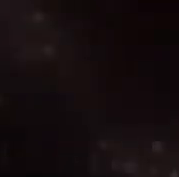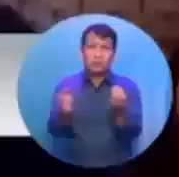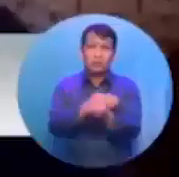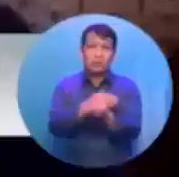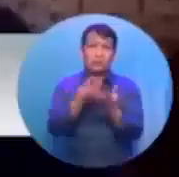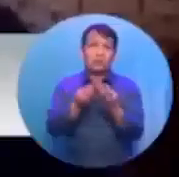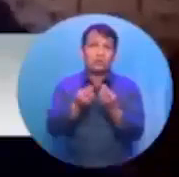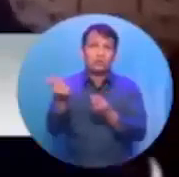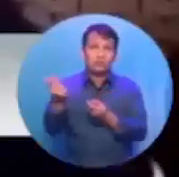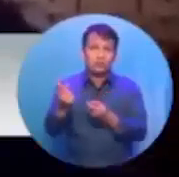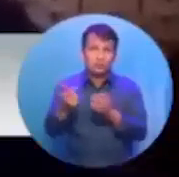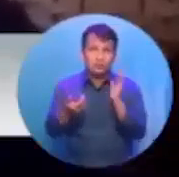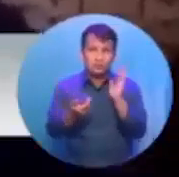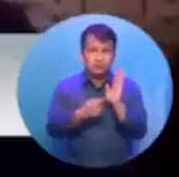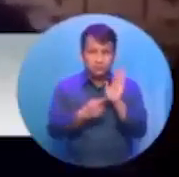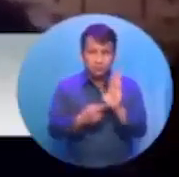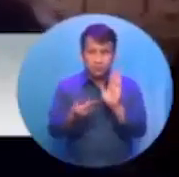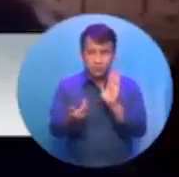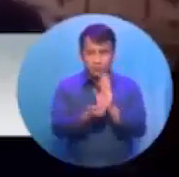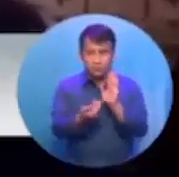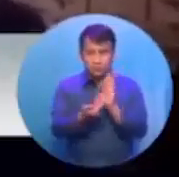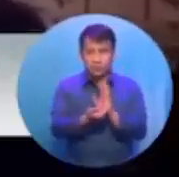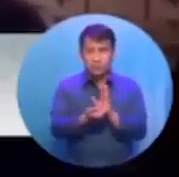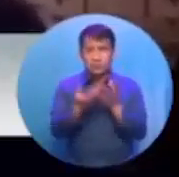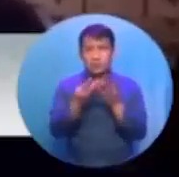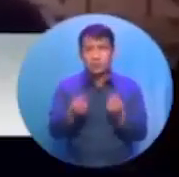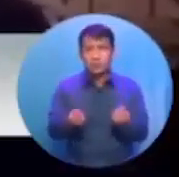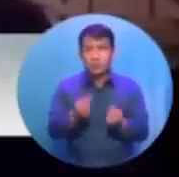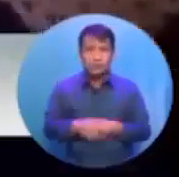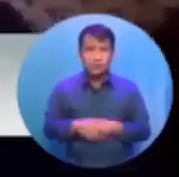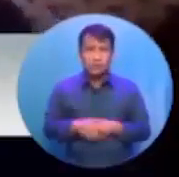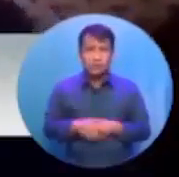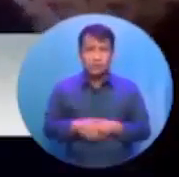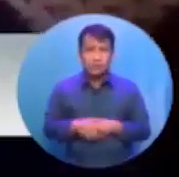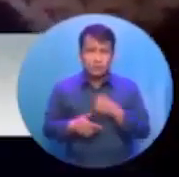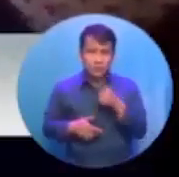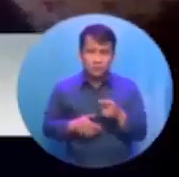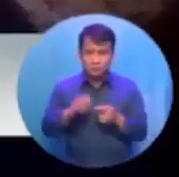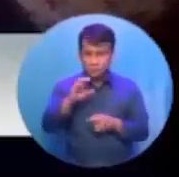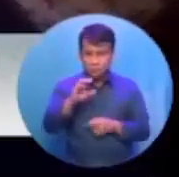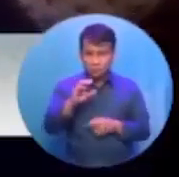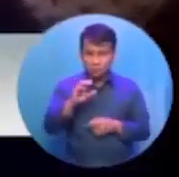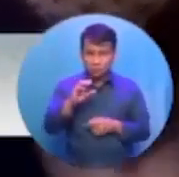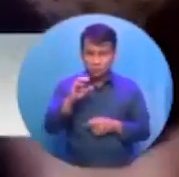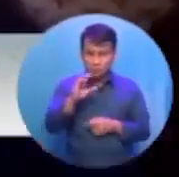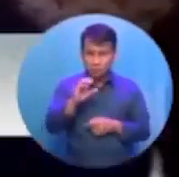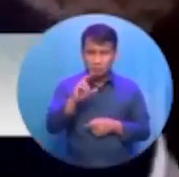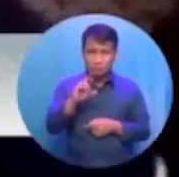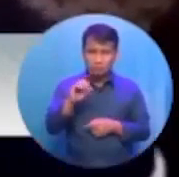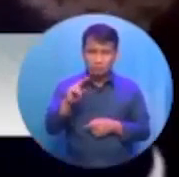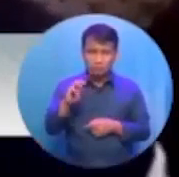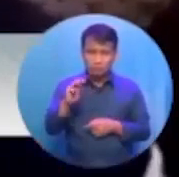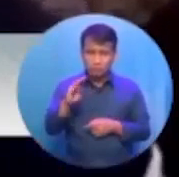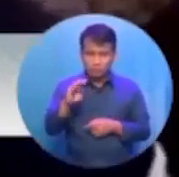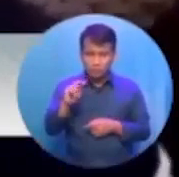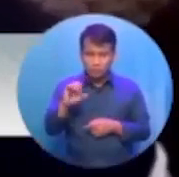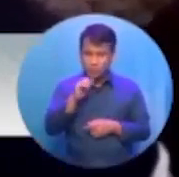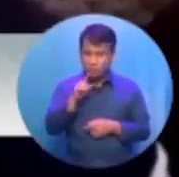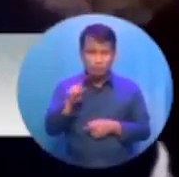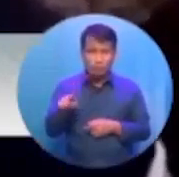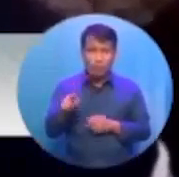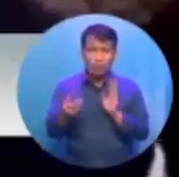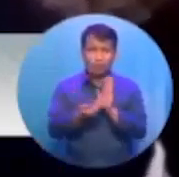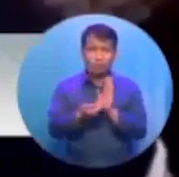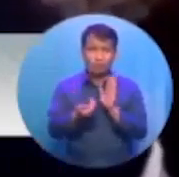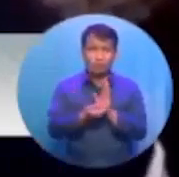na wala po yung ebidensya po yun. Okay. So, anong kinaso nyo? Concubinage po, sir. Concubinage. Ano po, wala daw